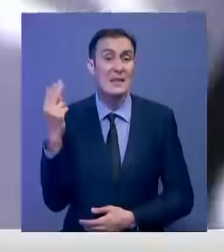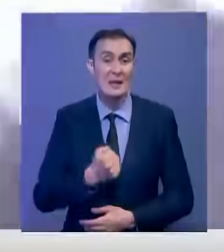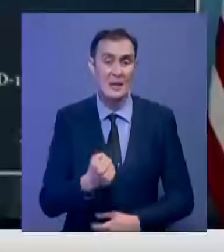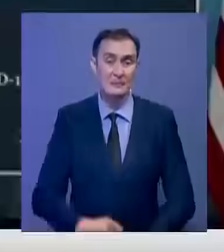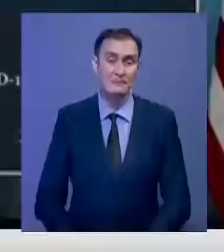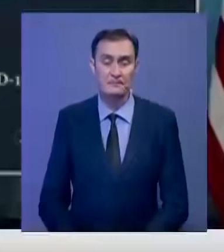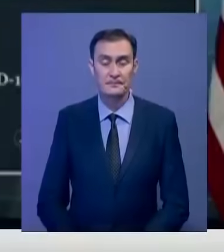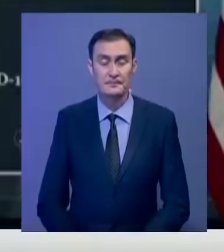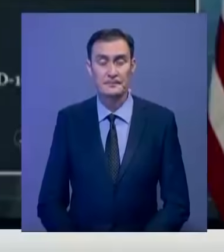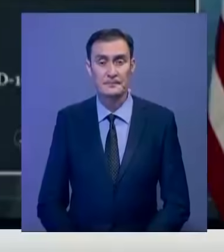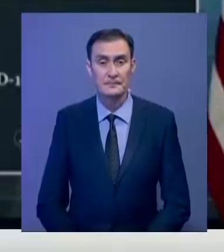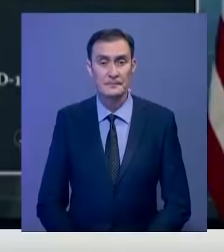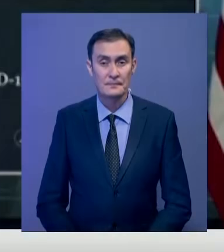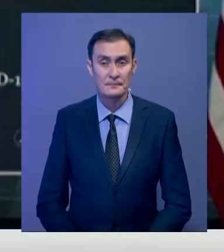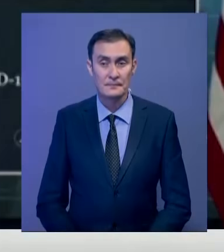недель.